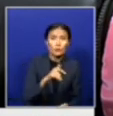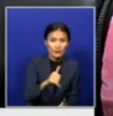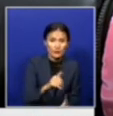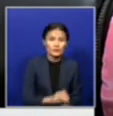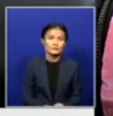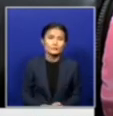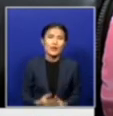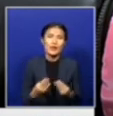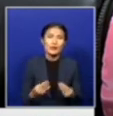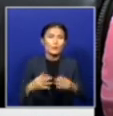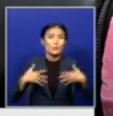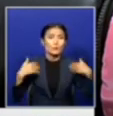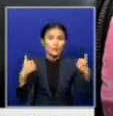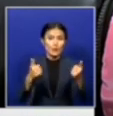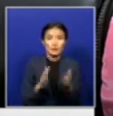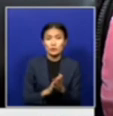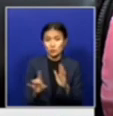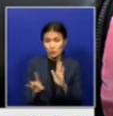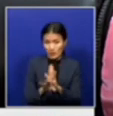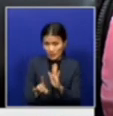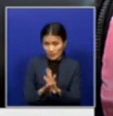ส่วนคำแนะนำสุดท้าย